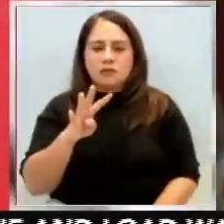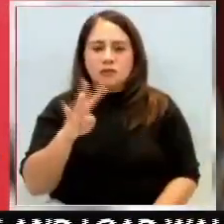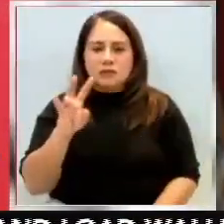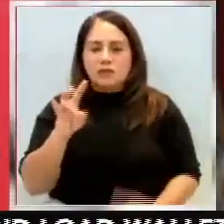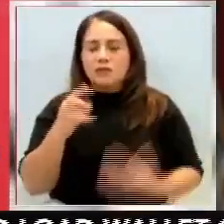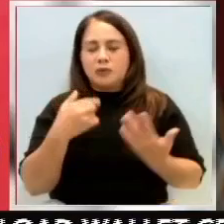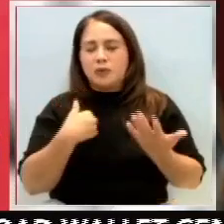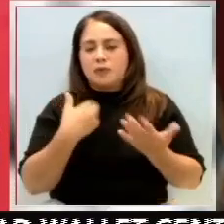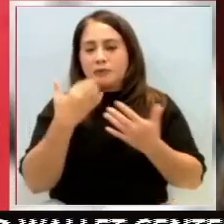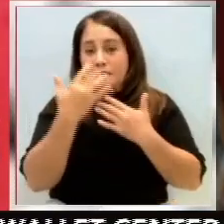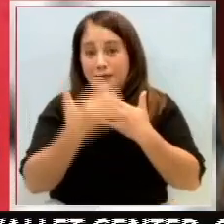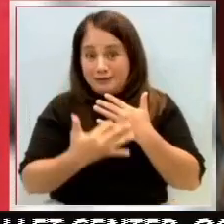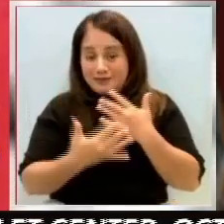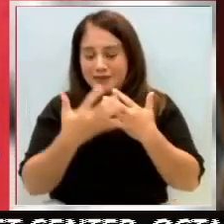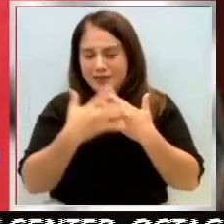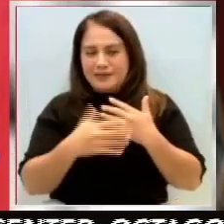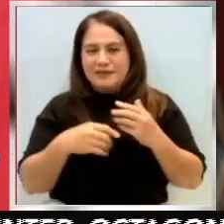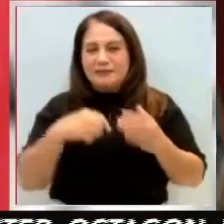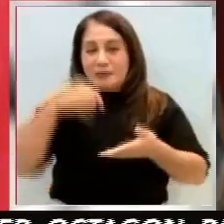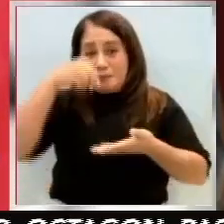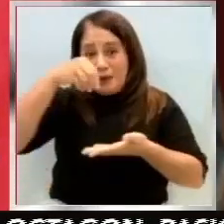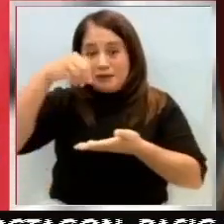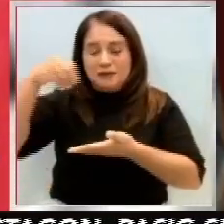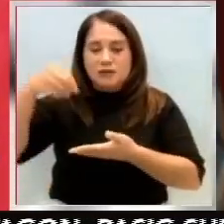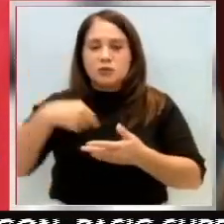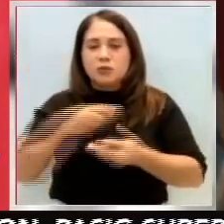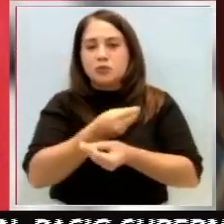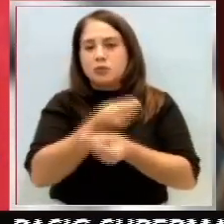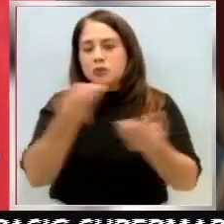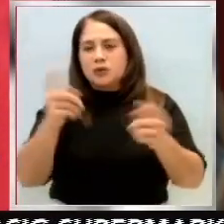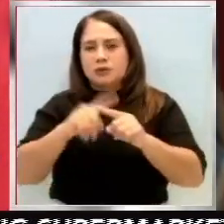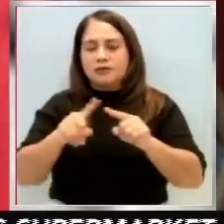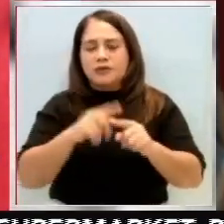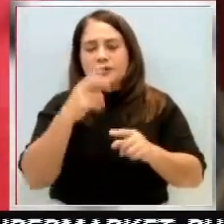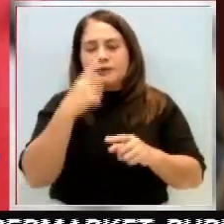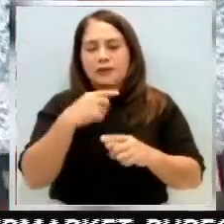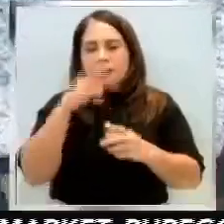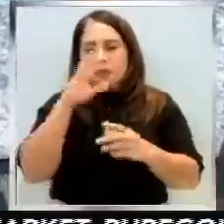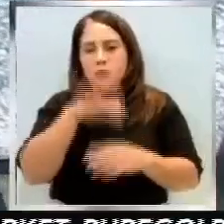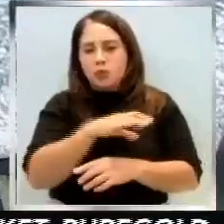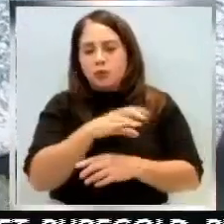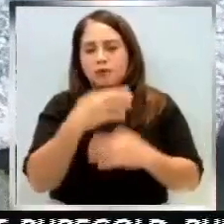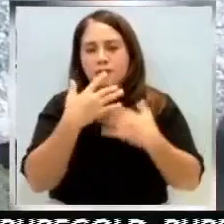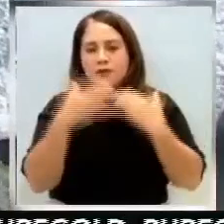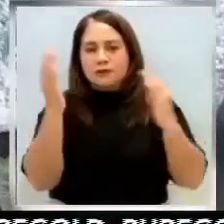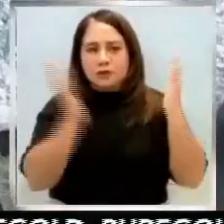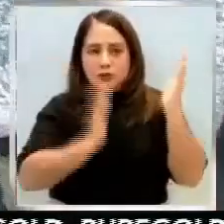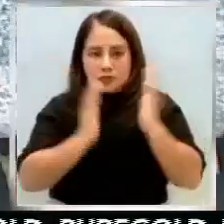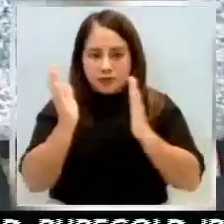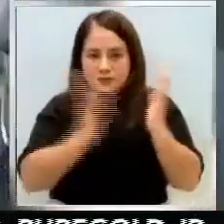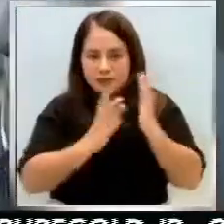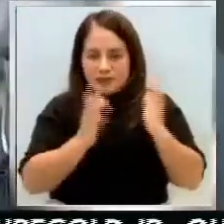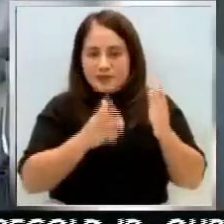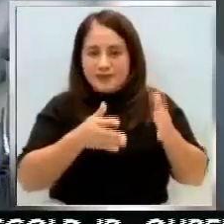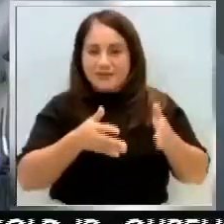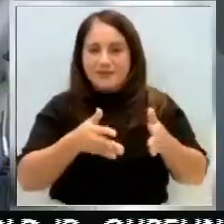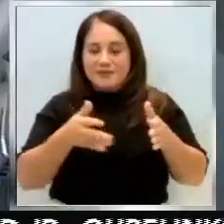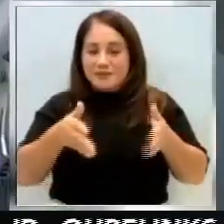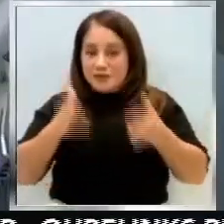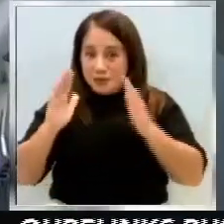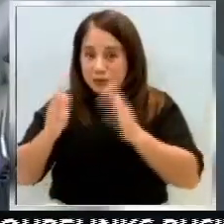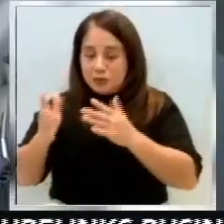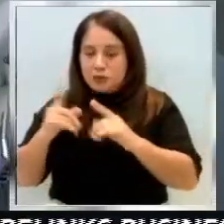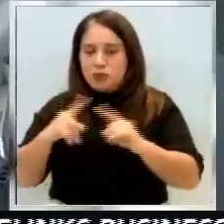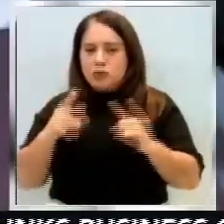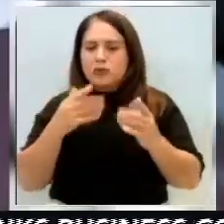dito, mapupunta po ito sa iba't ibang mga Red Cross blood service facility. Thank you so much po sa mga